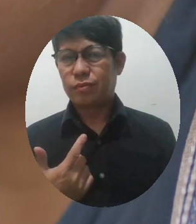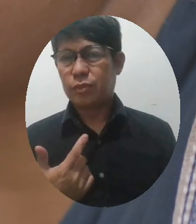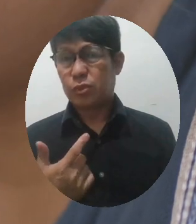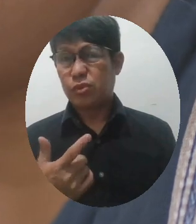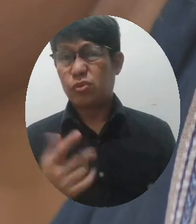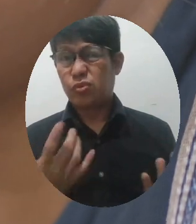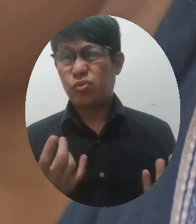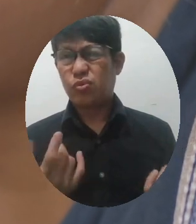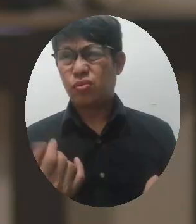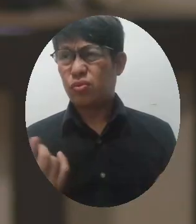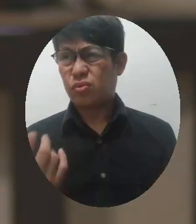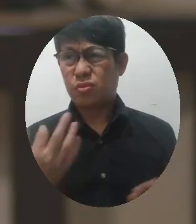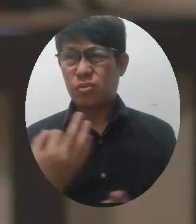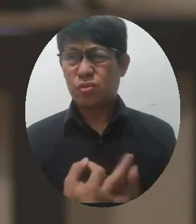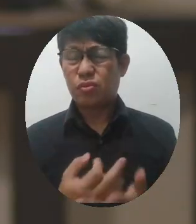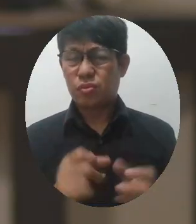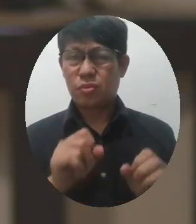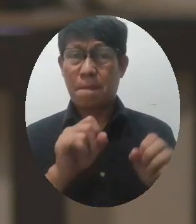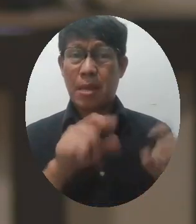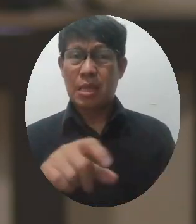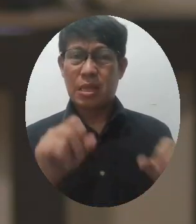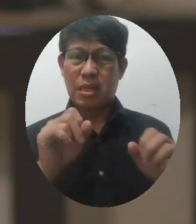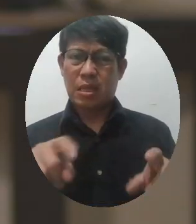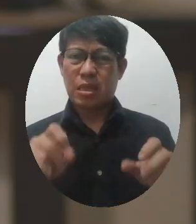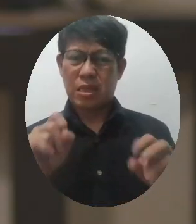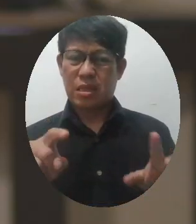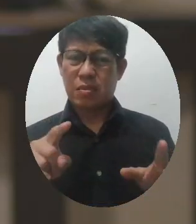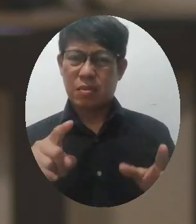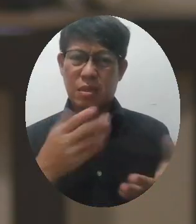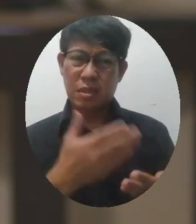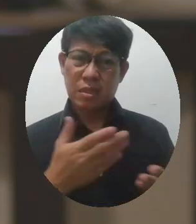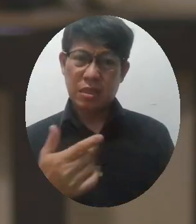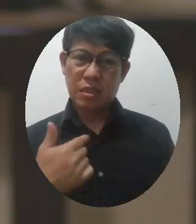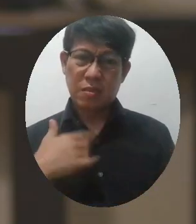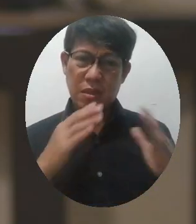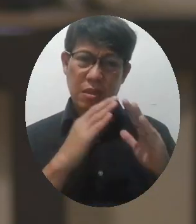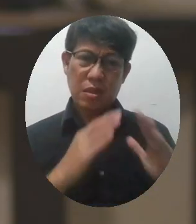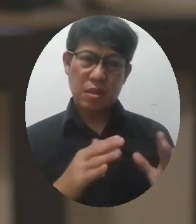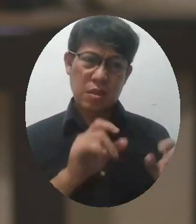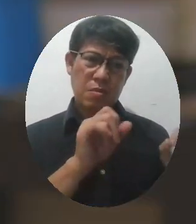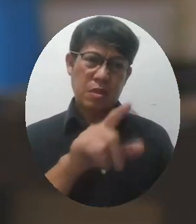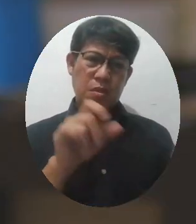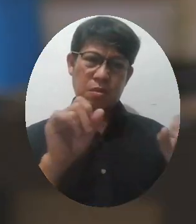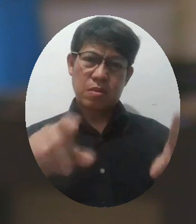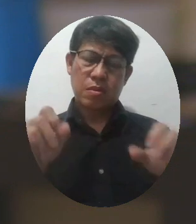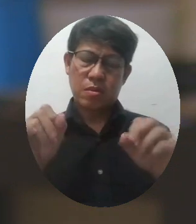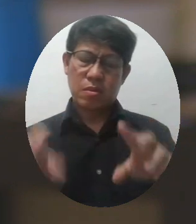yung gamit namin. Dahil pag lumalabas po kami ng ospital, hindi po kami tinatanggap ng public.